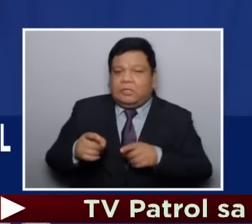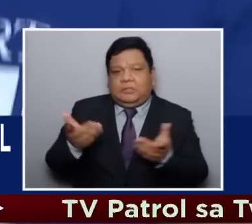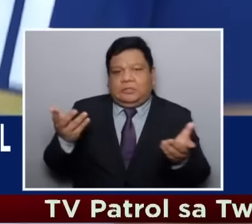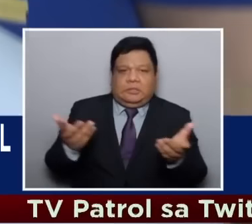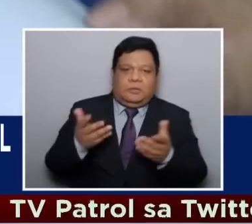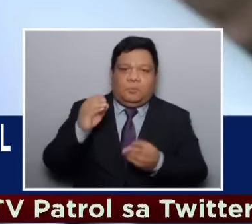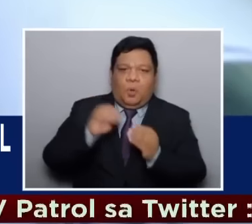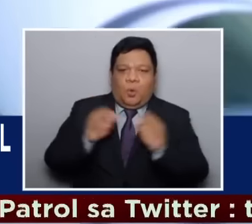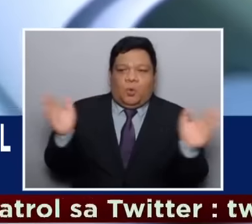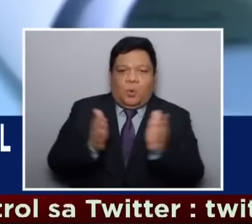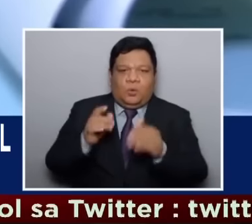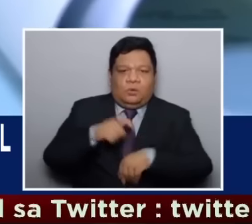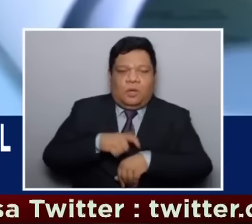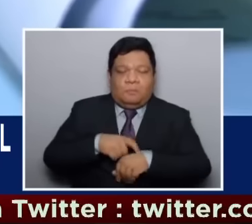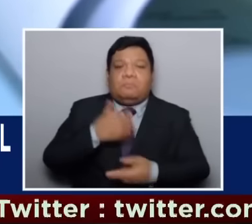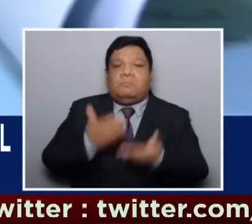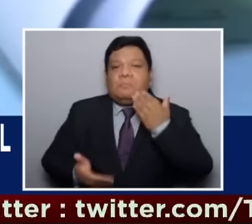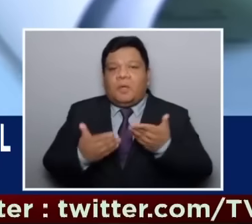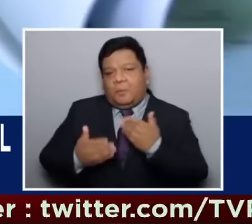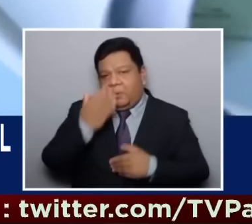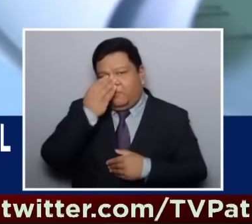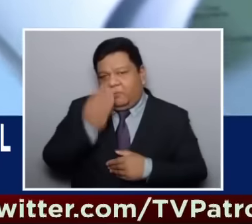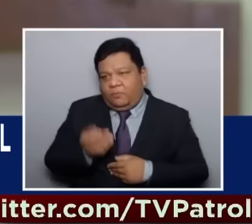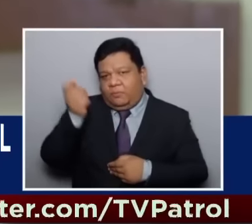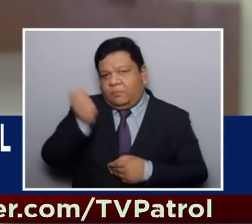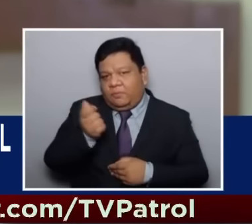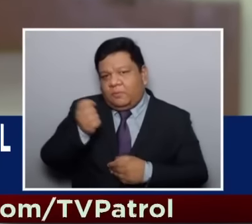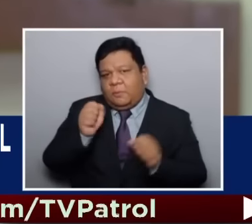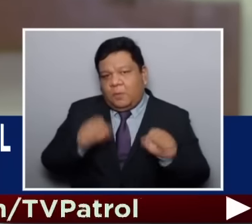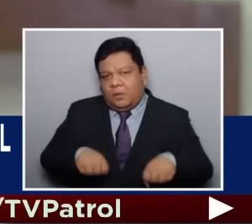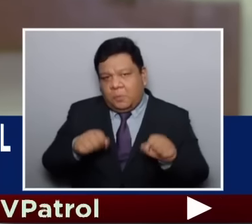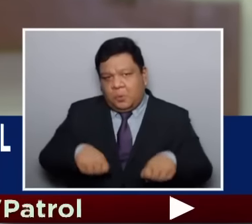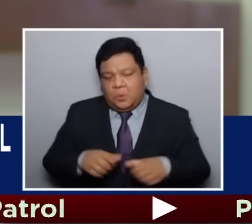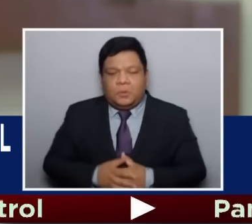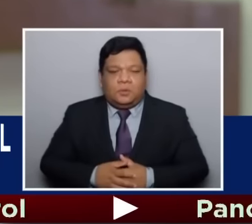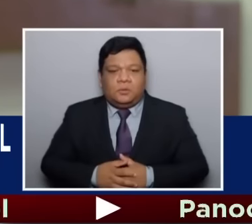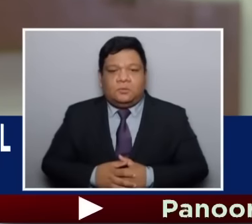kaya posible ring lumiit ang halaga ng pensyon. Itong